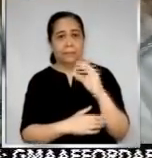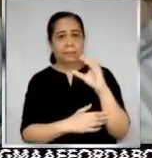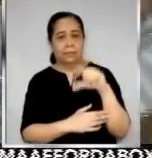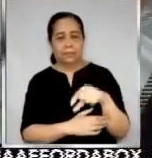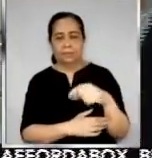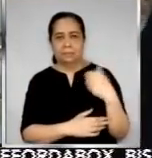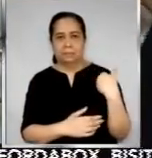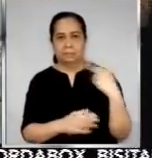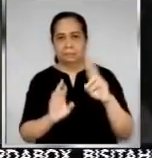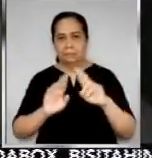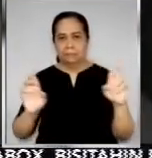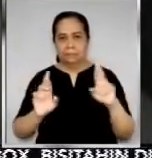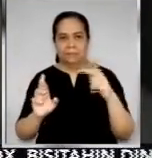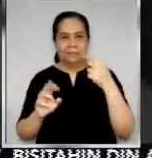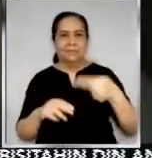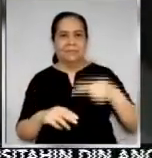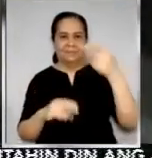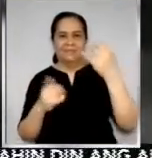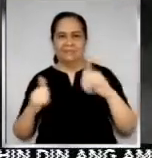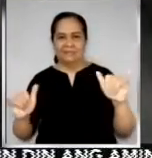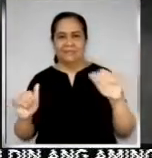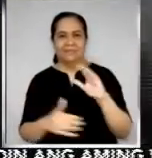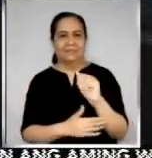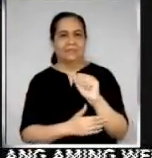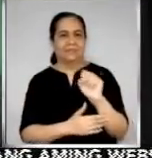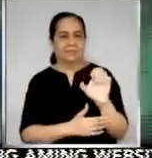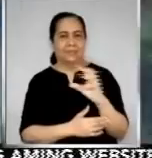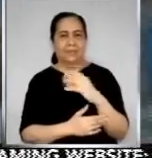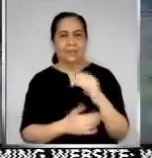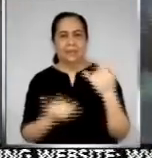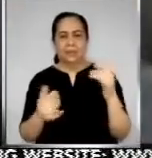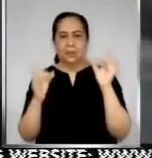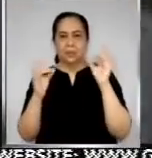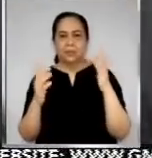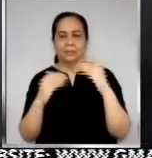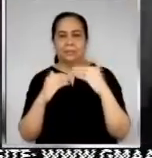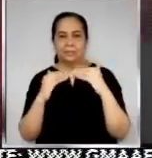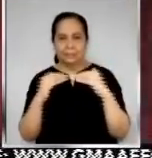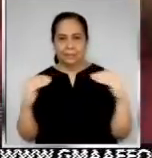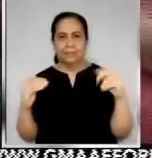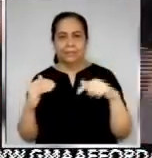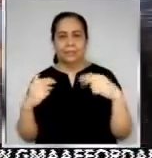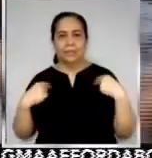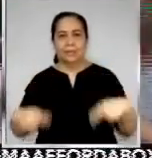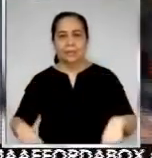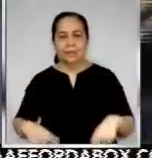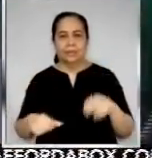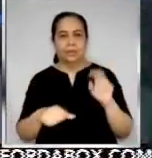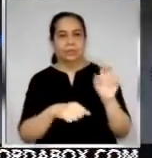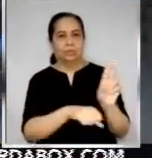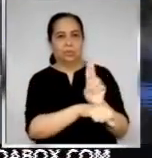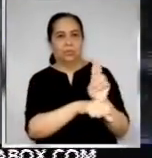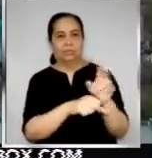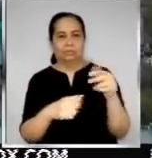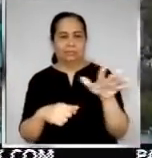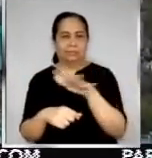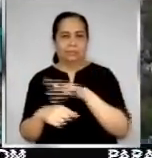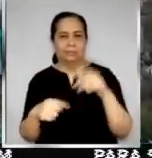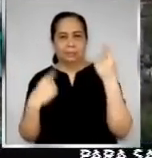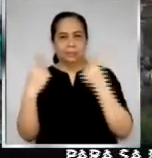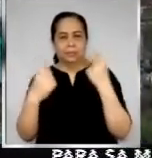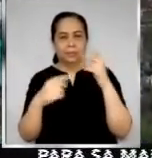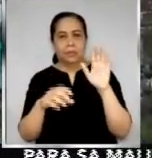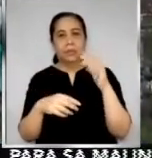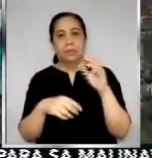lalo't mataas pa ang mga kaso at nasa critical level pa rin ang healthcare utilization rate sa maraming ospital.